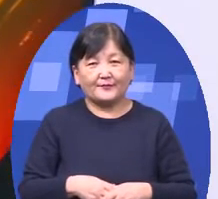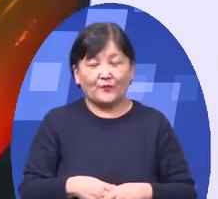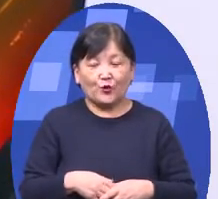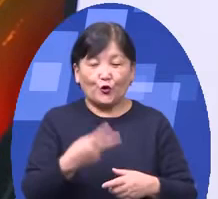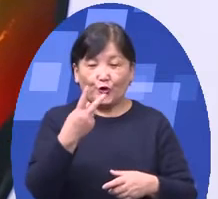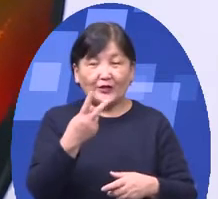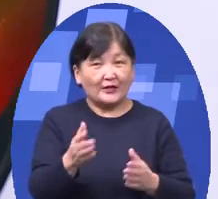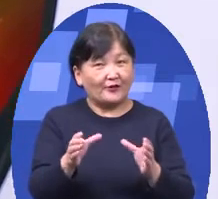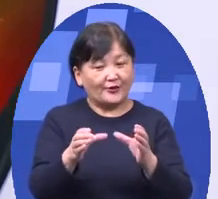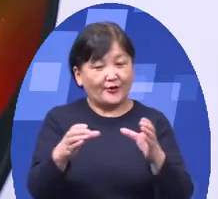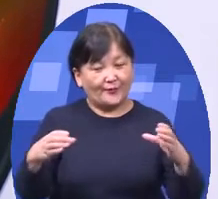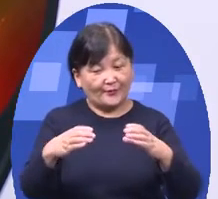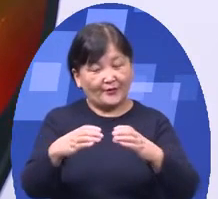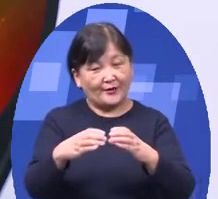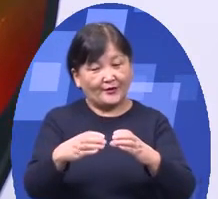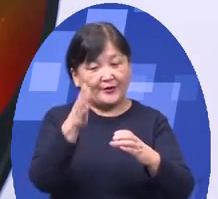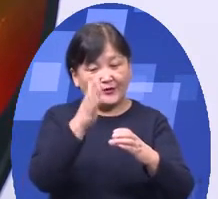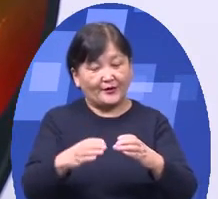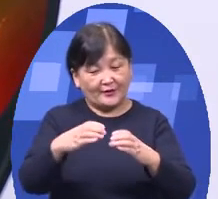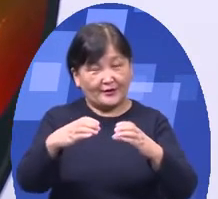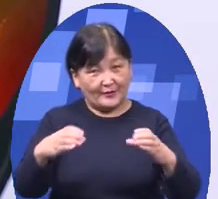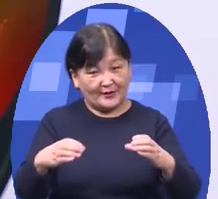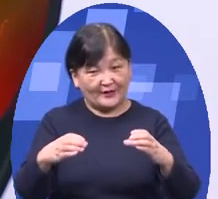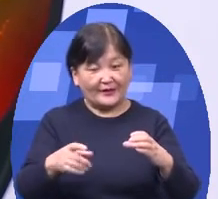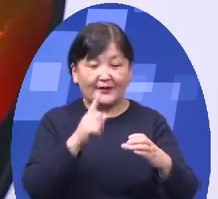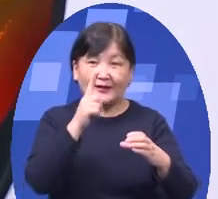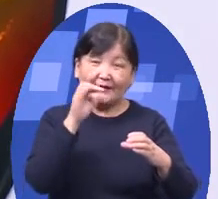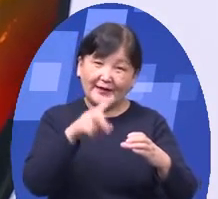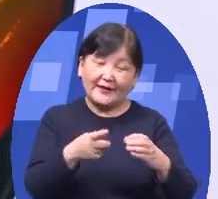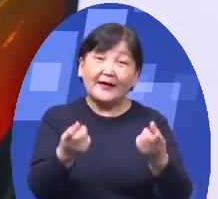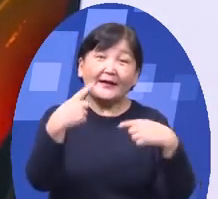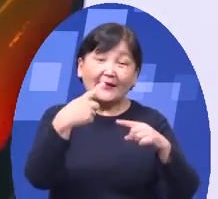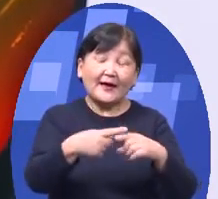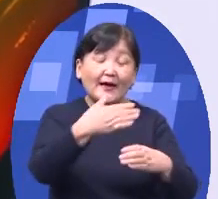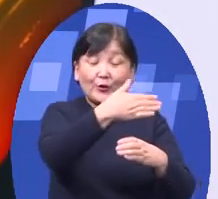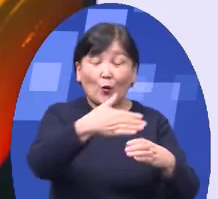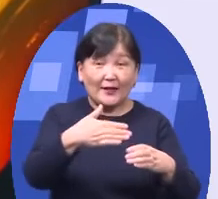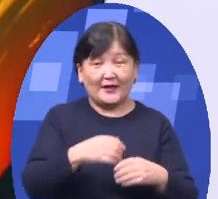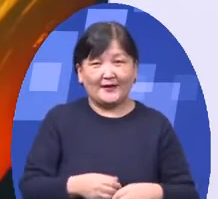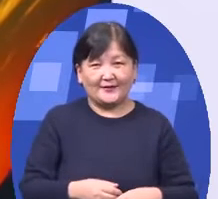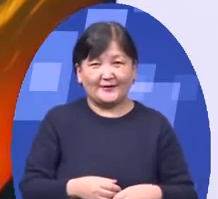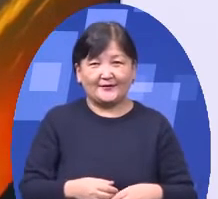Хоёр тал бэлэг боллоо. Бэлгүүнийхаа нэгдлийг дахин хуваалаа.